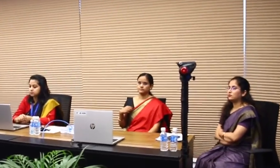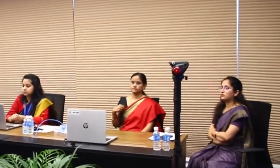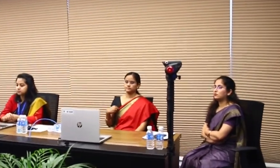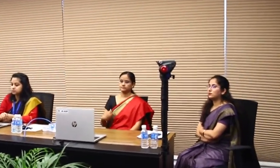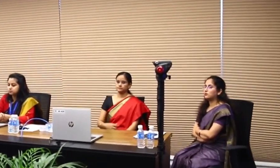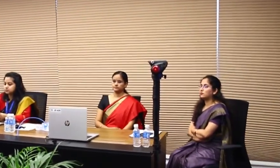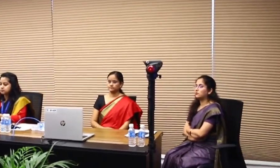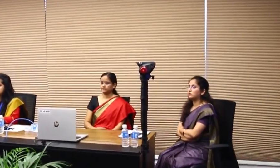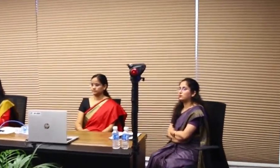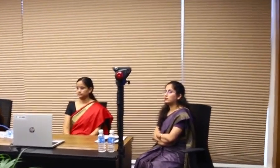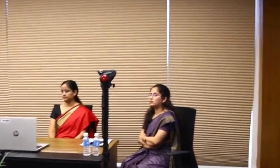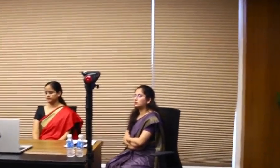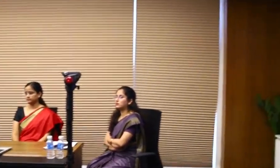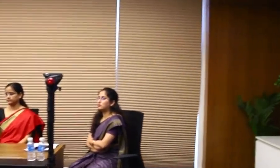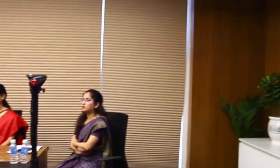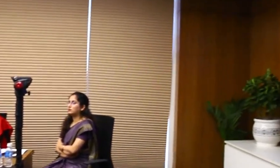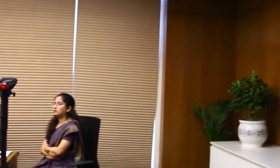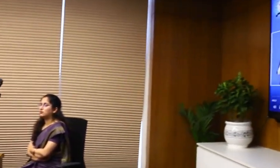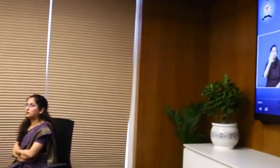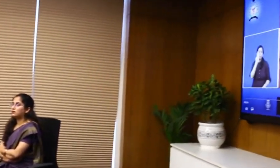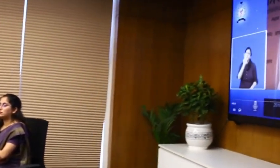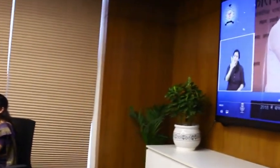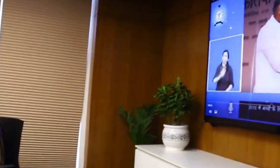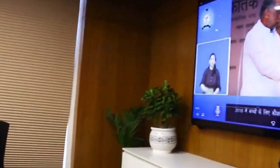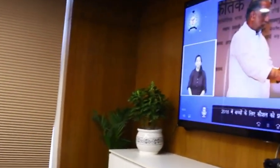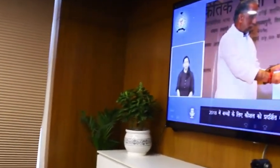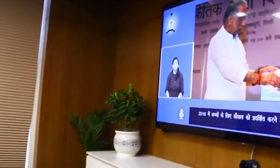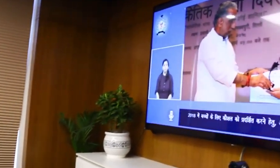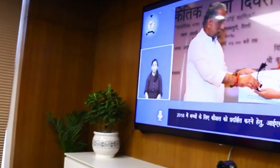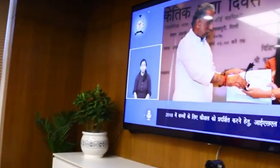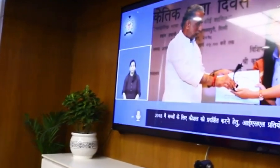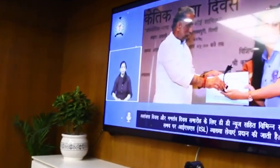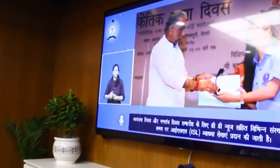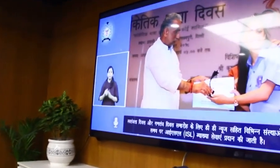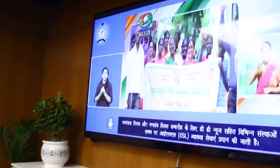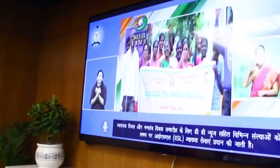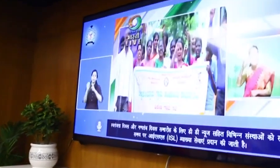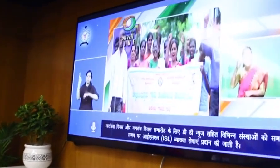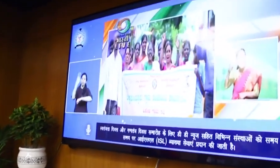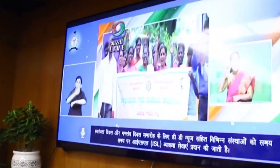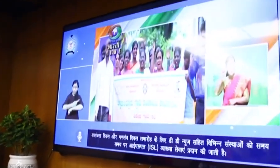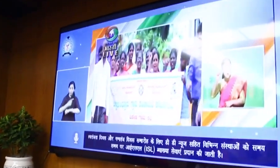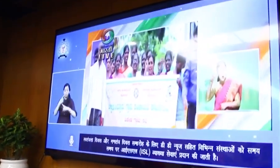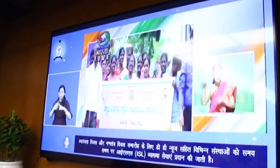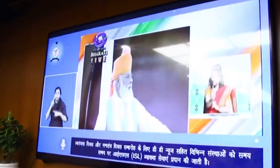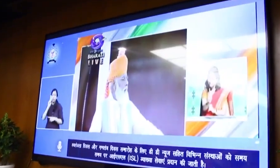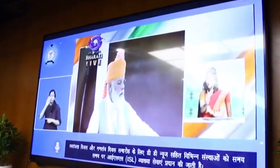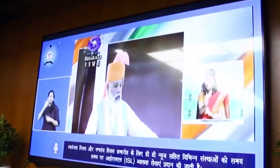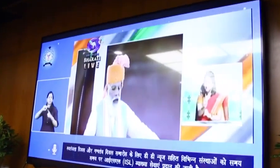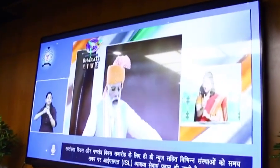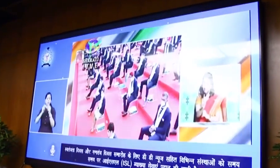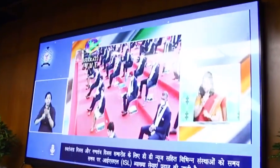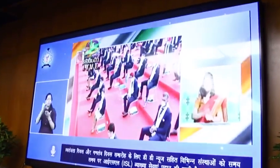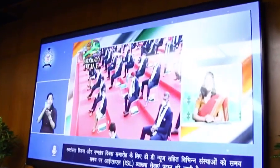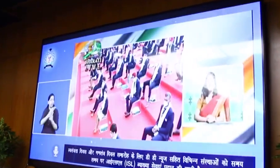2018 में बच्चों के लिए कौशल को प्रदर्शित करने हेतु ISL प्रतियोगिता शुरू की गई। स्वतंत्रता दिवस और गणतंत्र दिवस